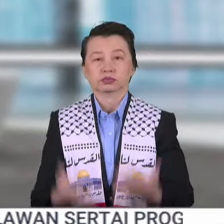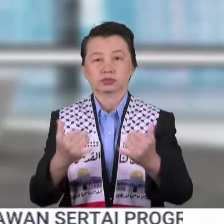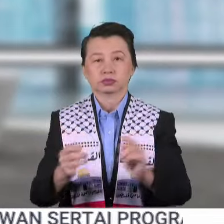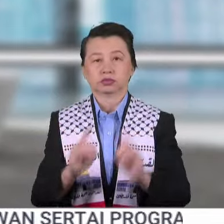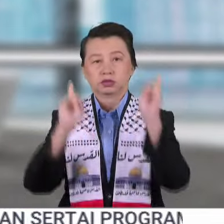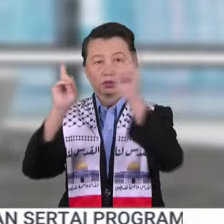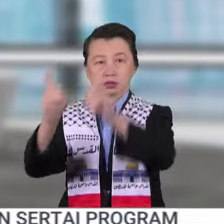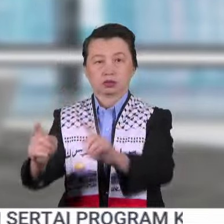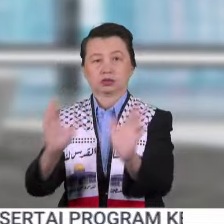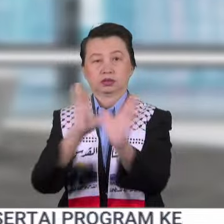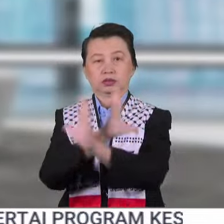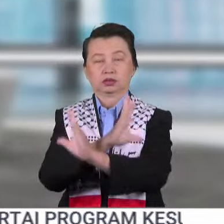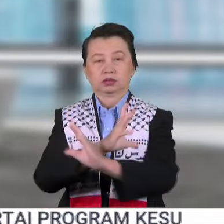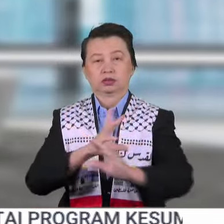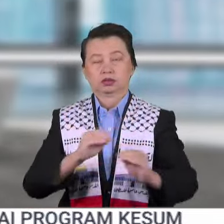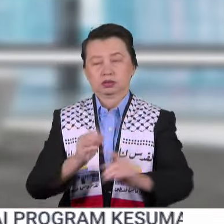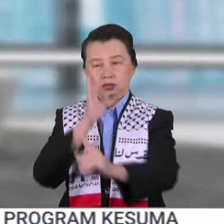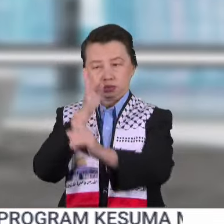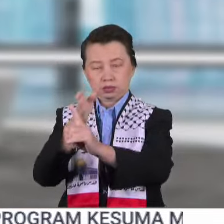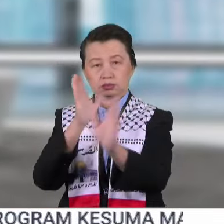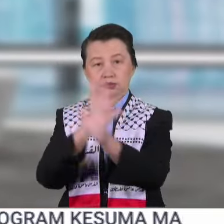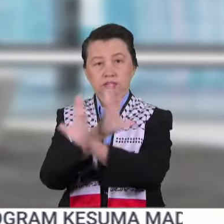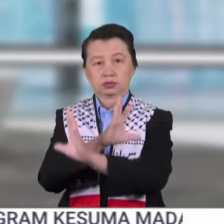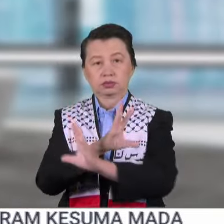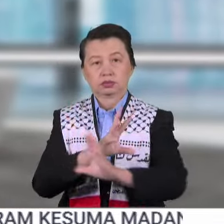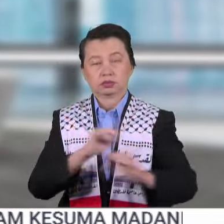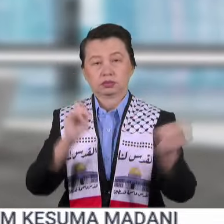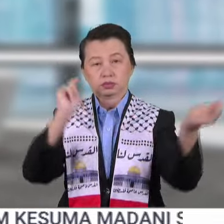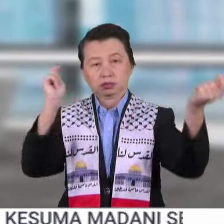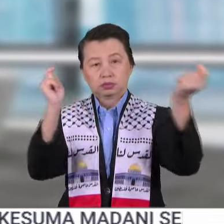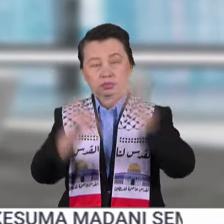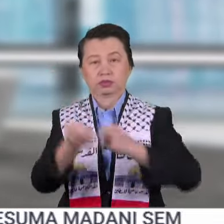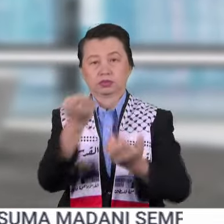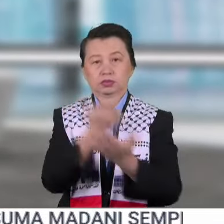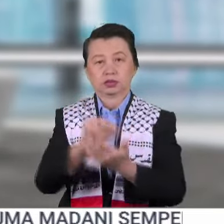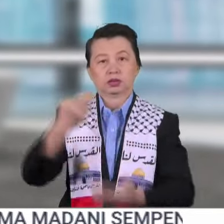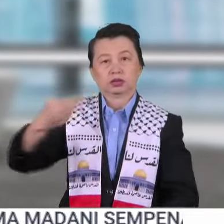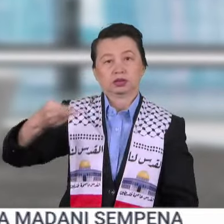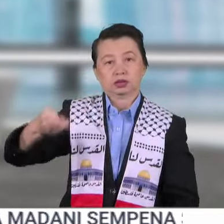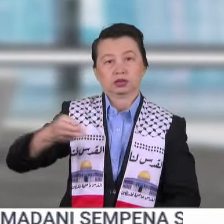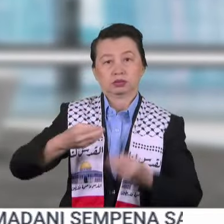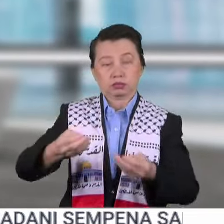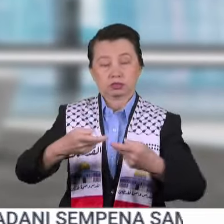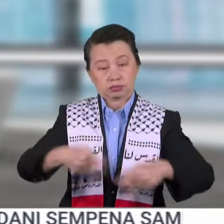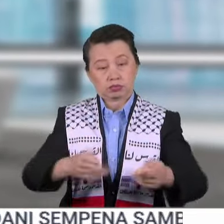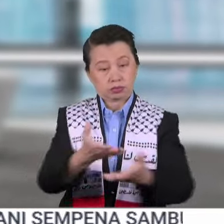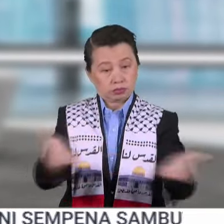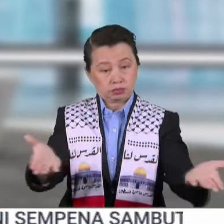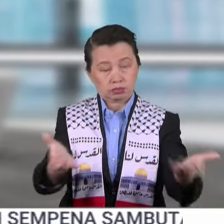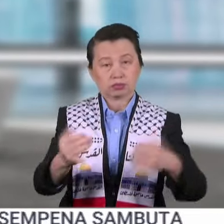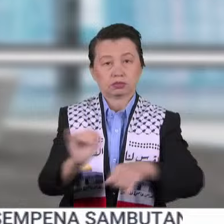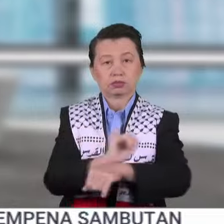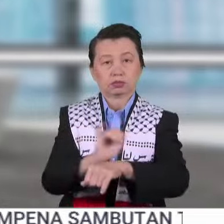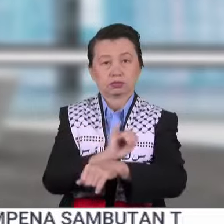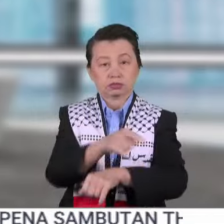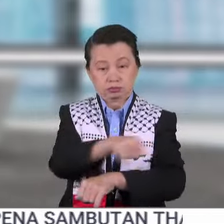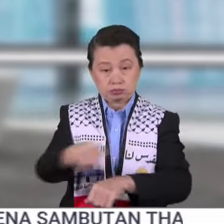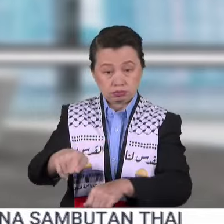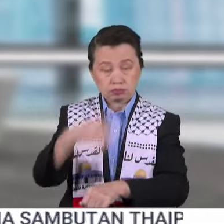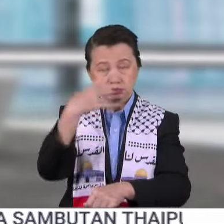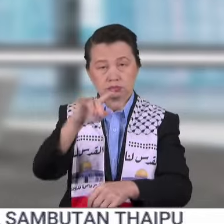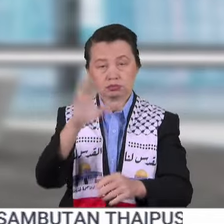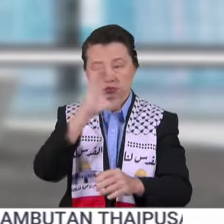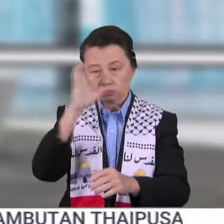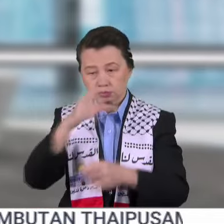Baik, seterusnya kita ke Bumi Kenyalang, hala tuju Sarawak ke arah transformasi ekonomi hijau memberi peluang kepada pemain industri tempatan